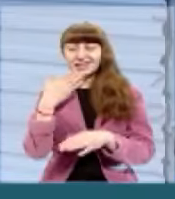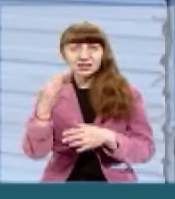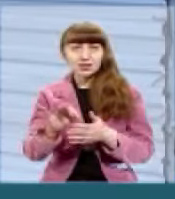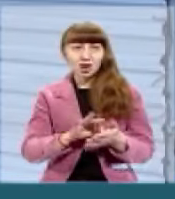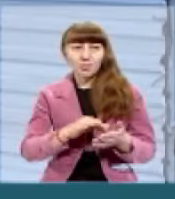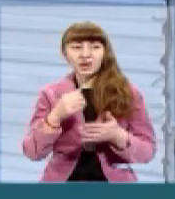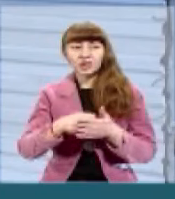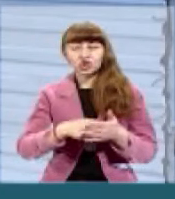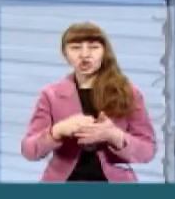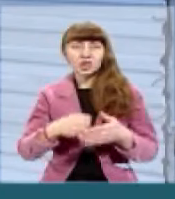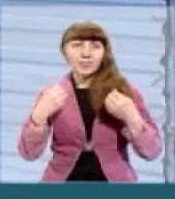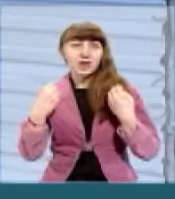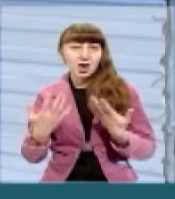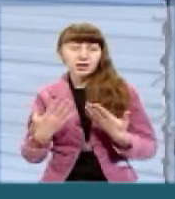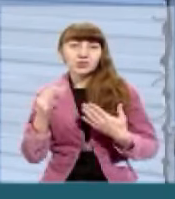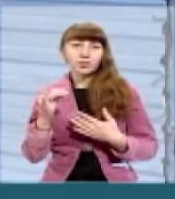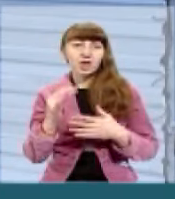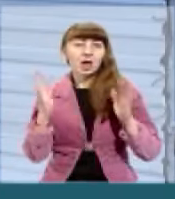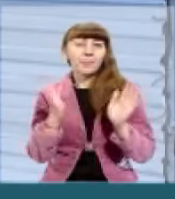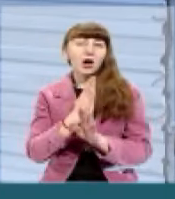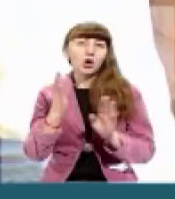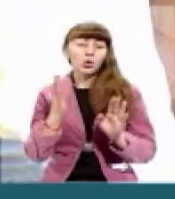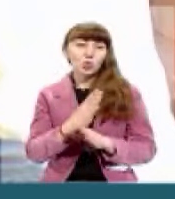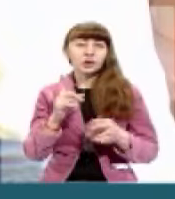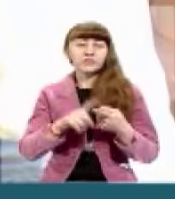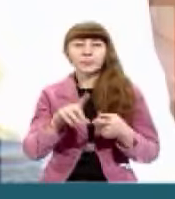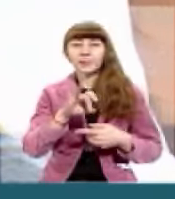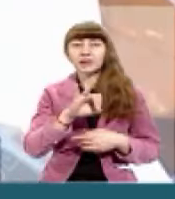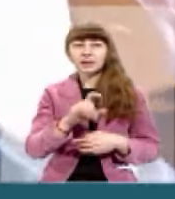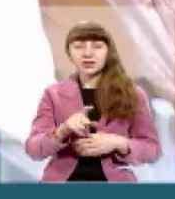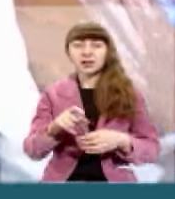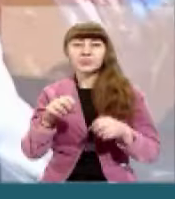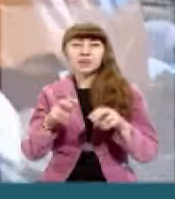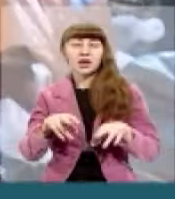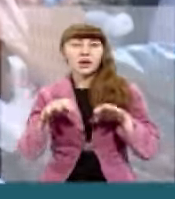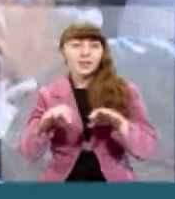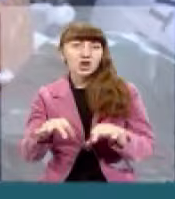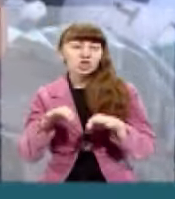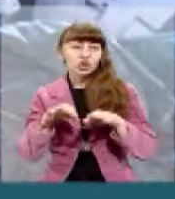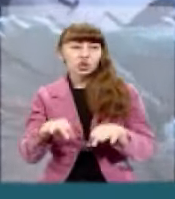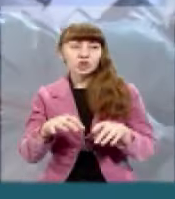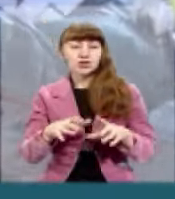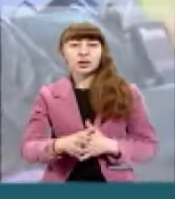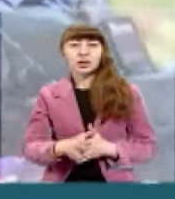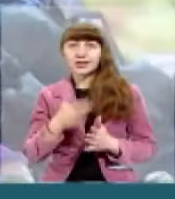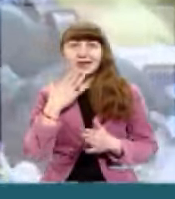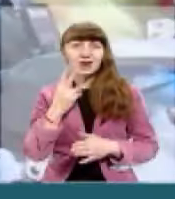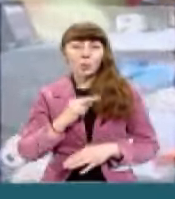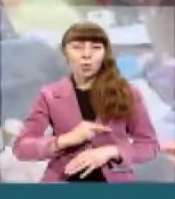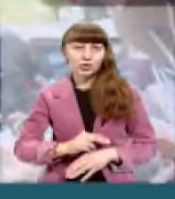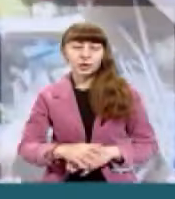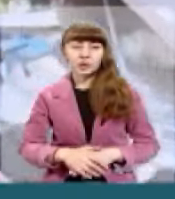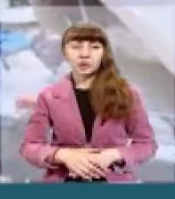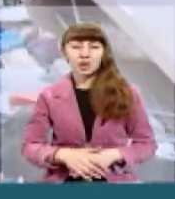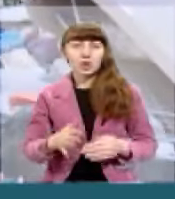своевременно. Причина тому – праздники и непогода. Из-за метели и сильных морозов спецмашины коммунальных предприятий выходили из строя. К тому